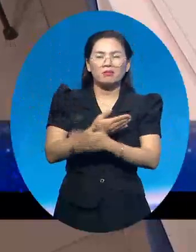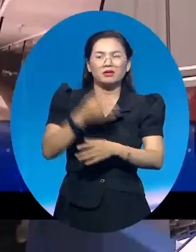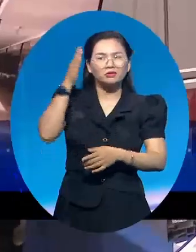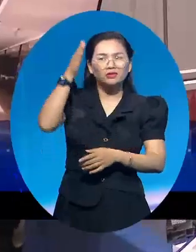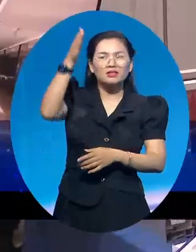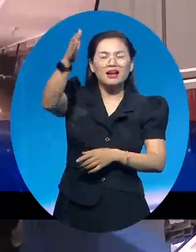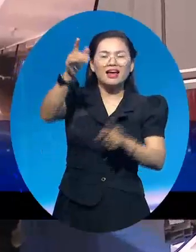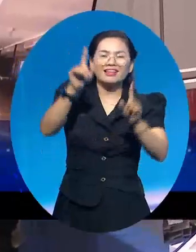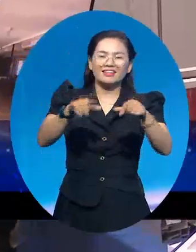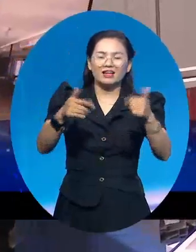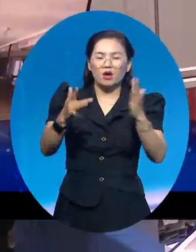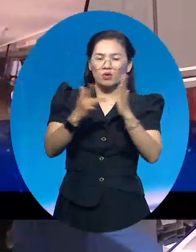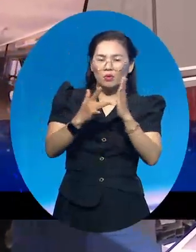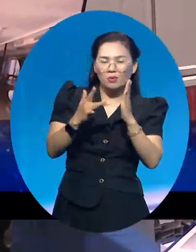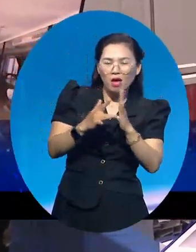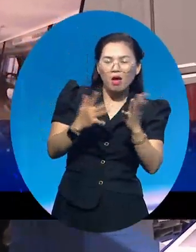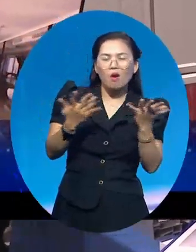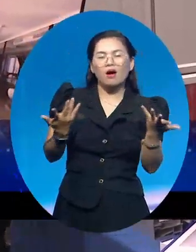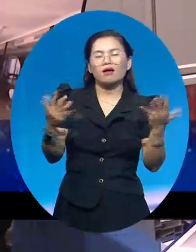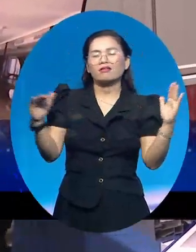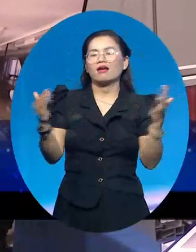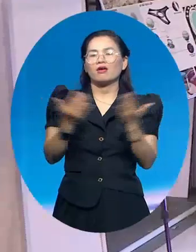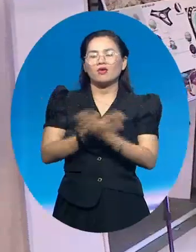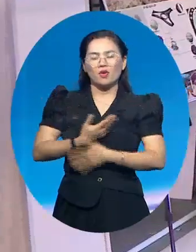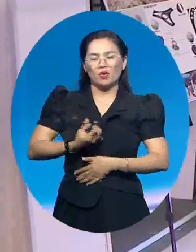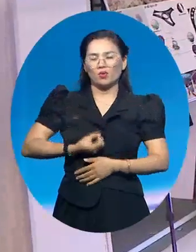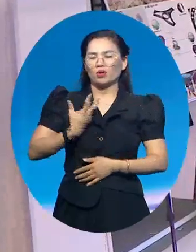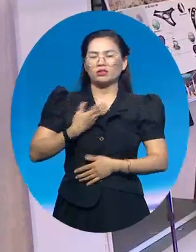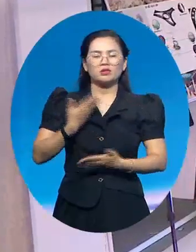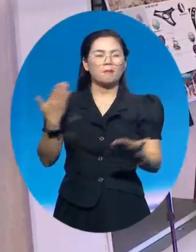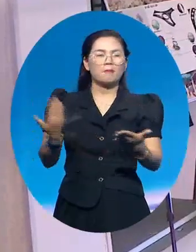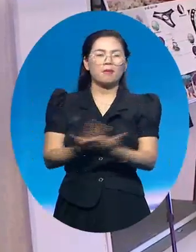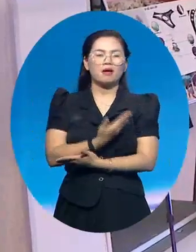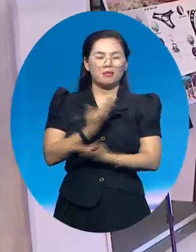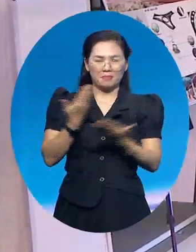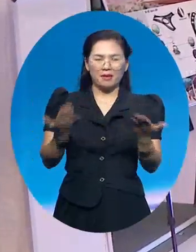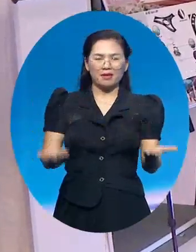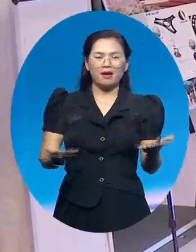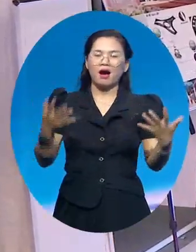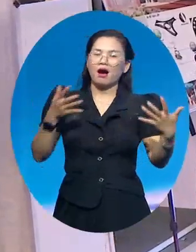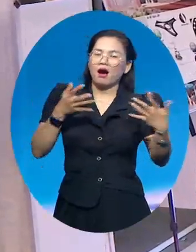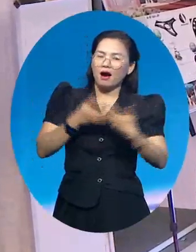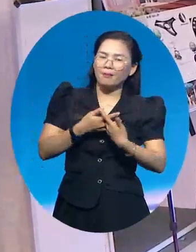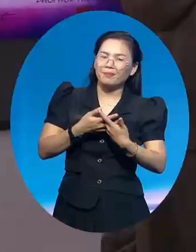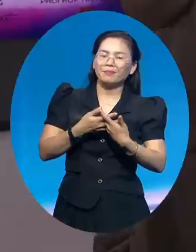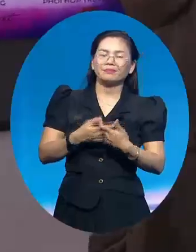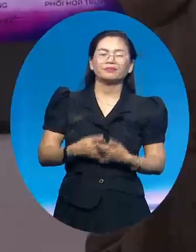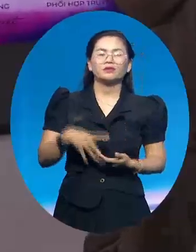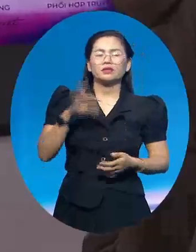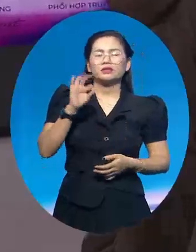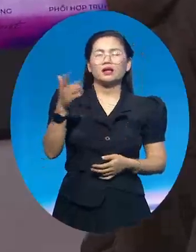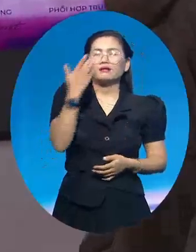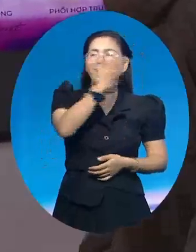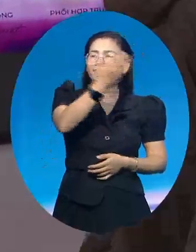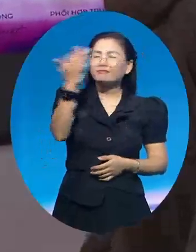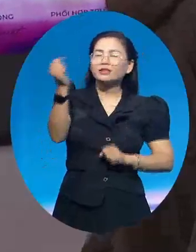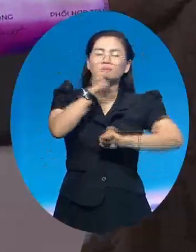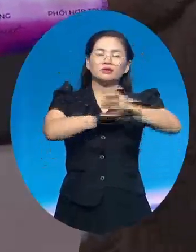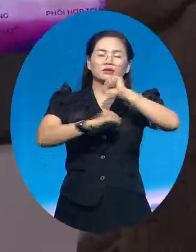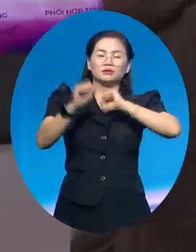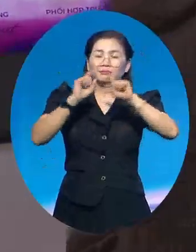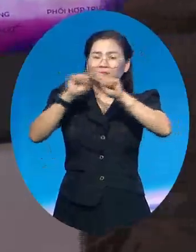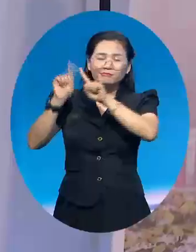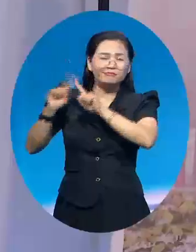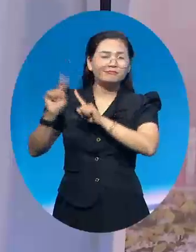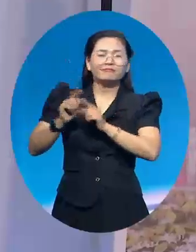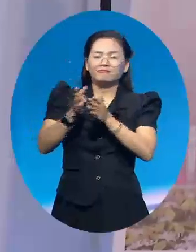báo, tính công nghệ, thể hiện sự thay đổi trong lối sống của người trẻ hiện nay. Trong khuôn khổ triển lãm là nhiều hoạt động sôi nổi như trao giải workshop